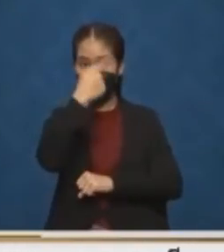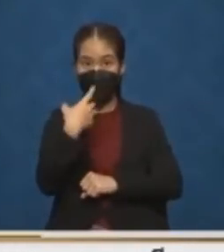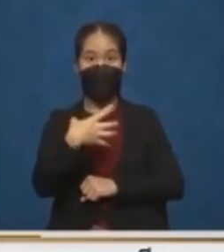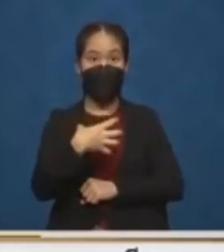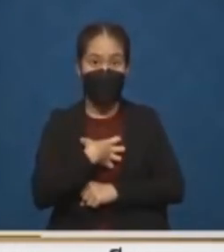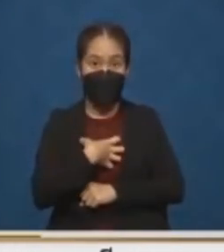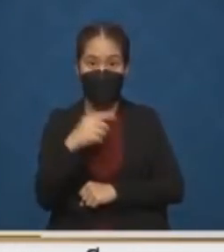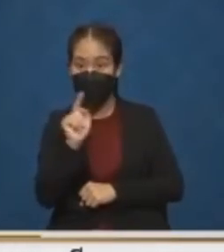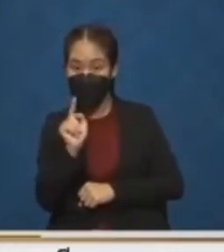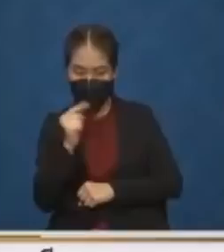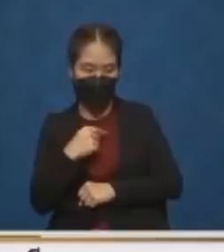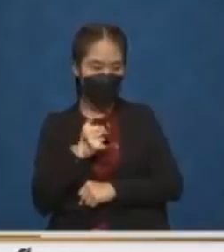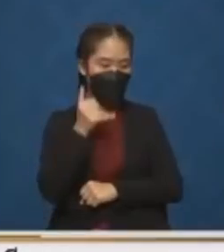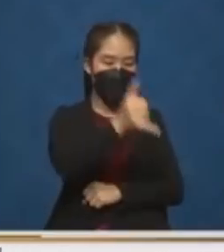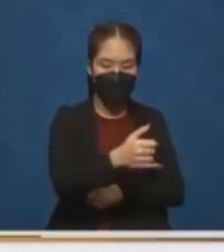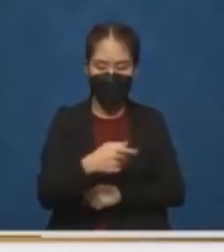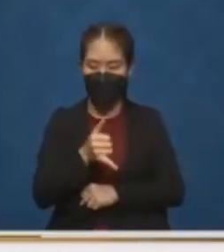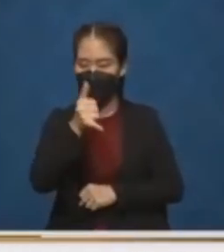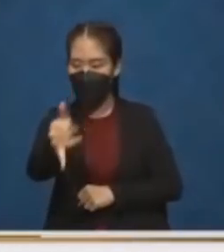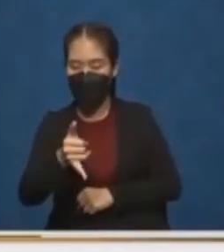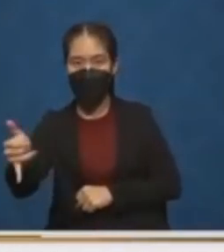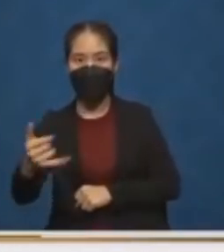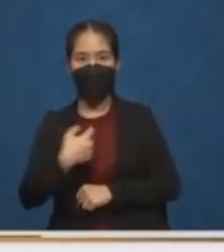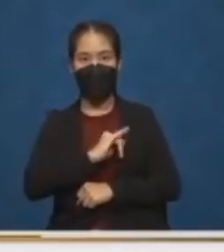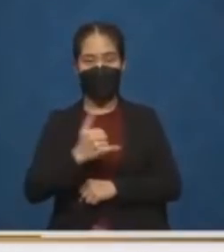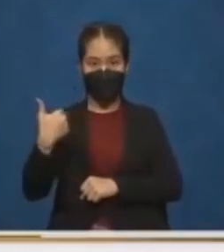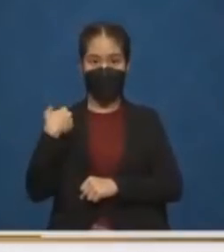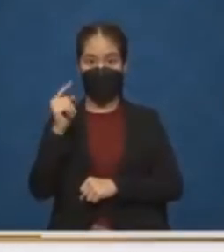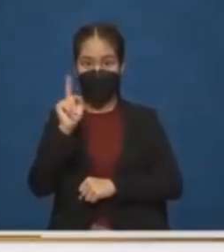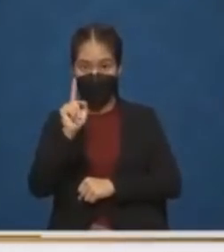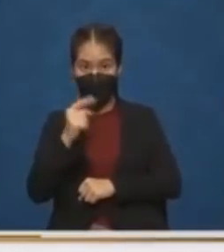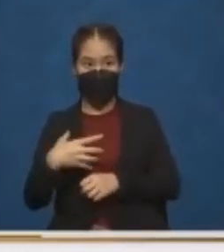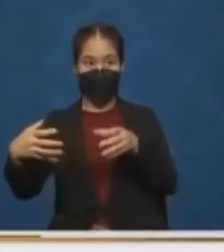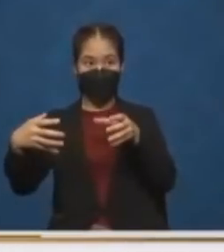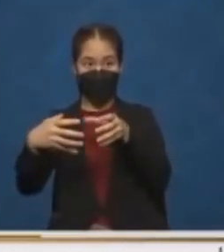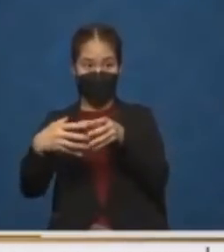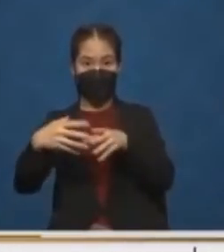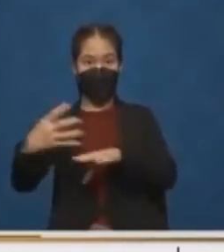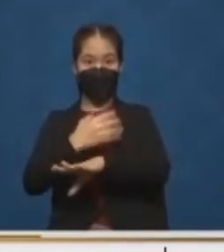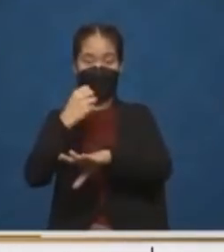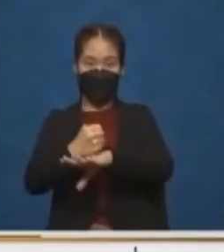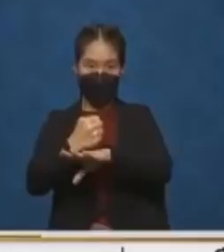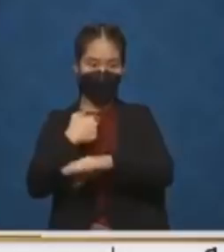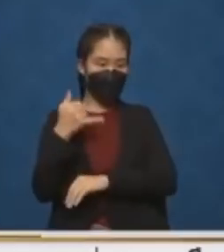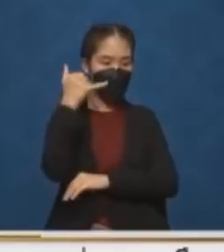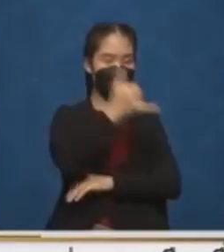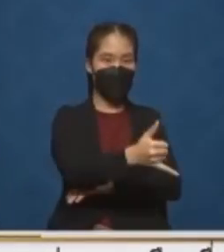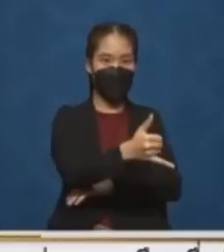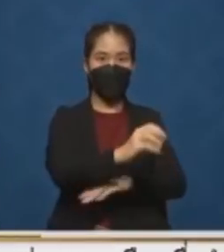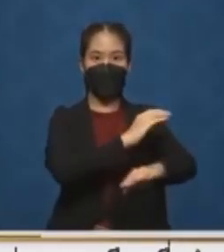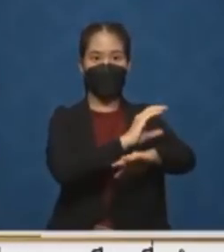ตรงไหนกไปฉีดบางพักการเมืองไปฉีดที่สถานีกางบสื่อบางพักการเมืองไปฉีดที่โงพยาบาล